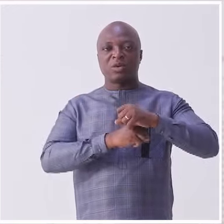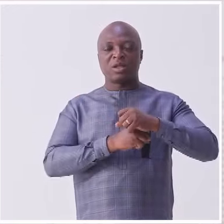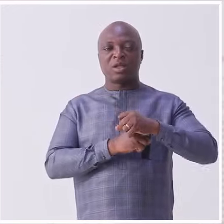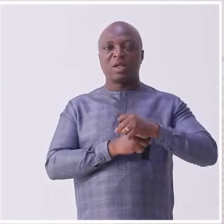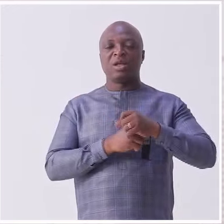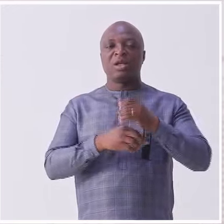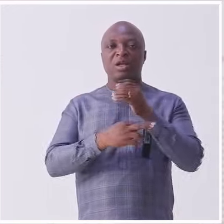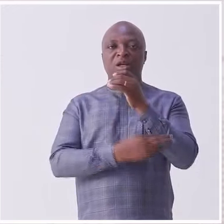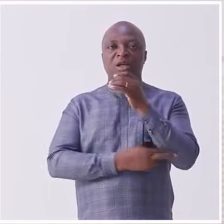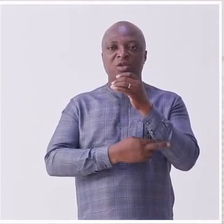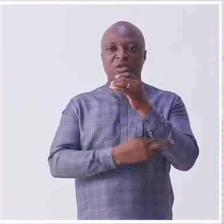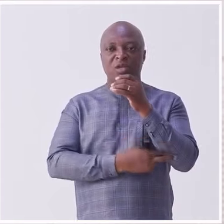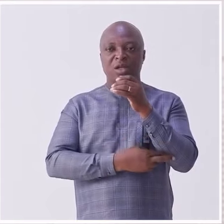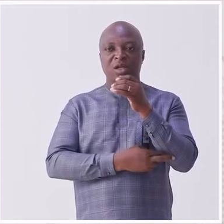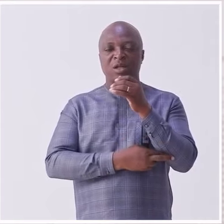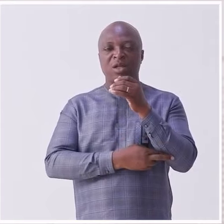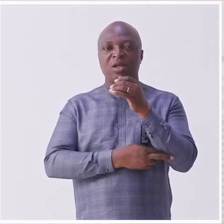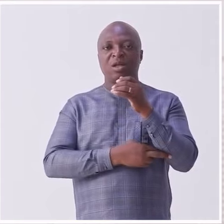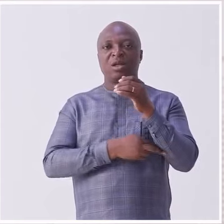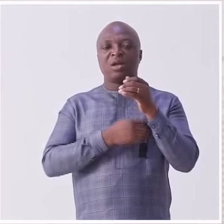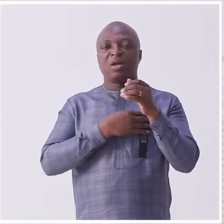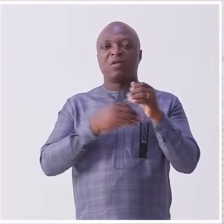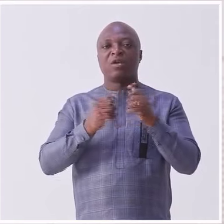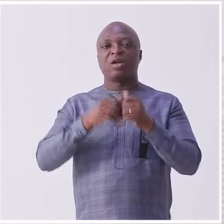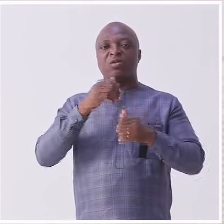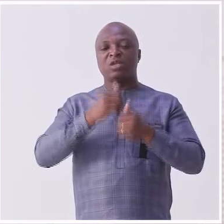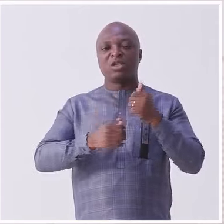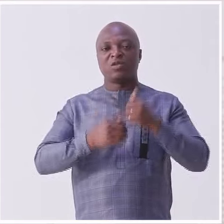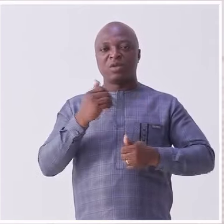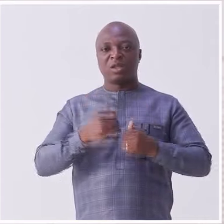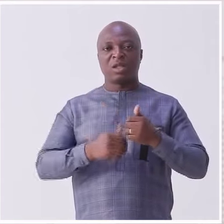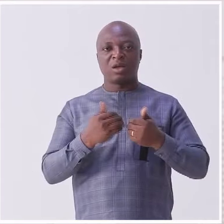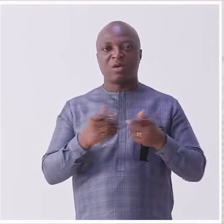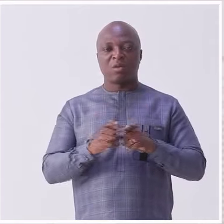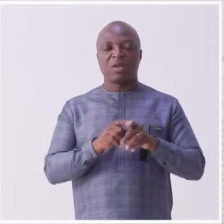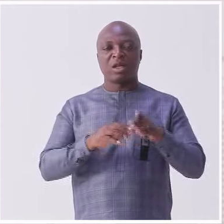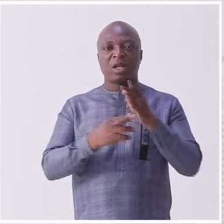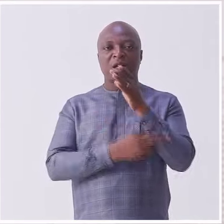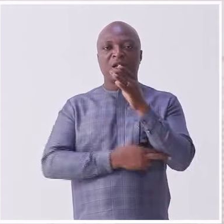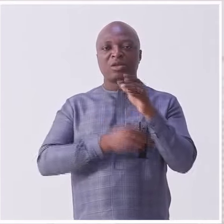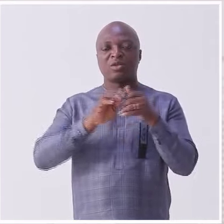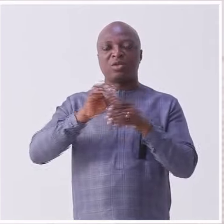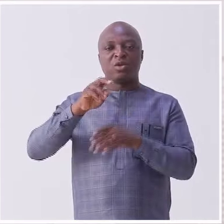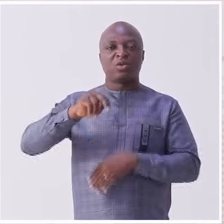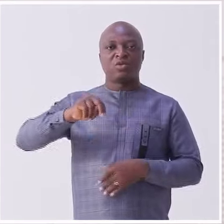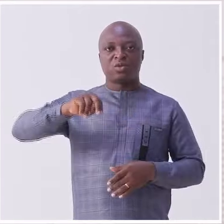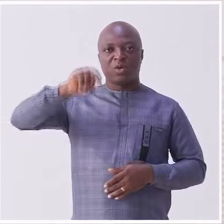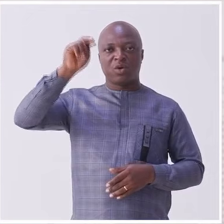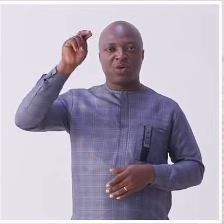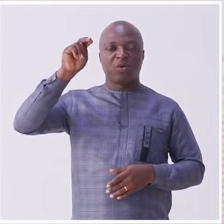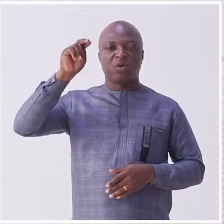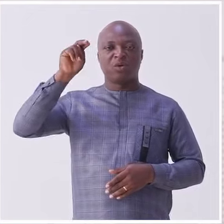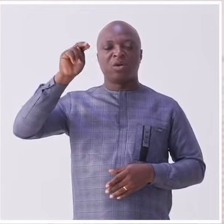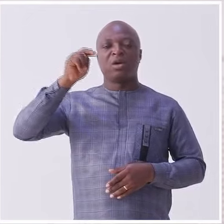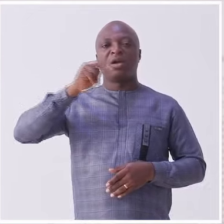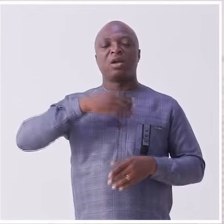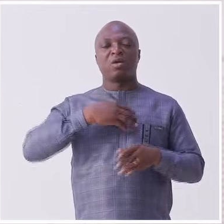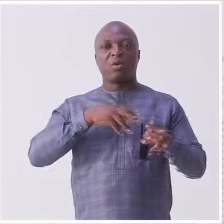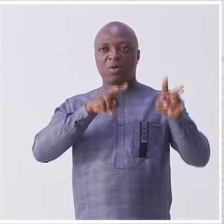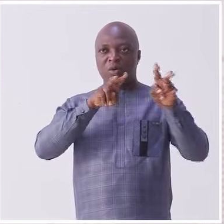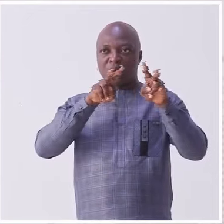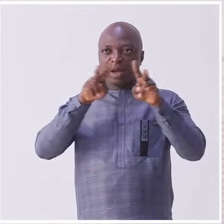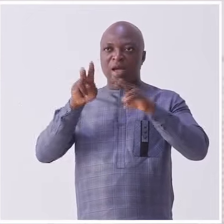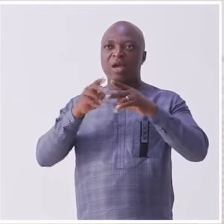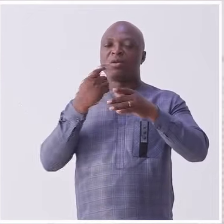sécuritaire régional et de ses incidences, notamment dans la région septentrionale, et au regard